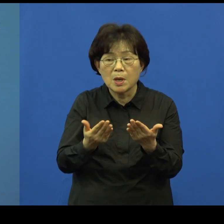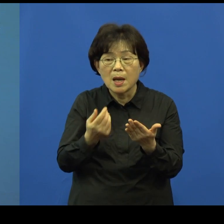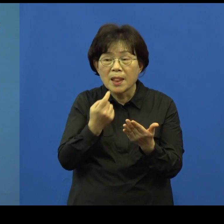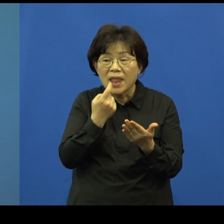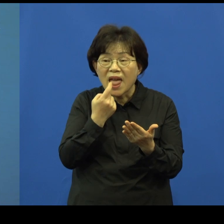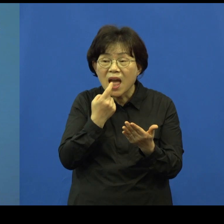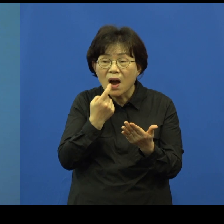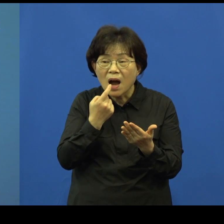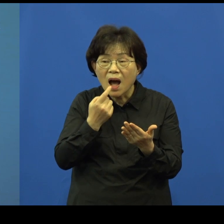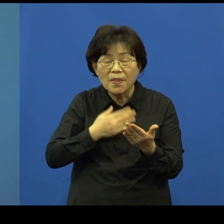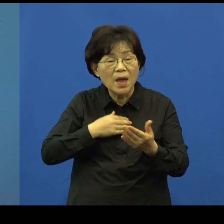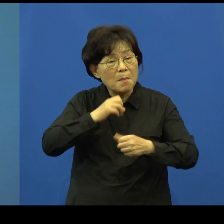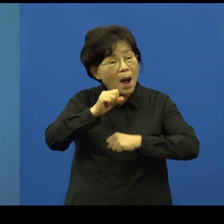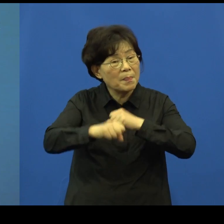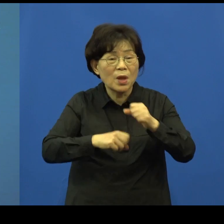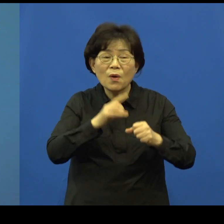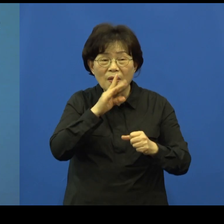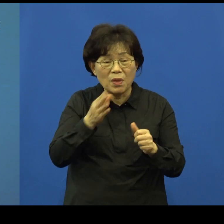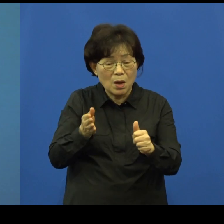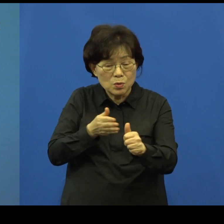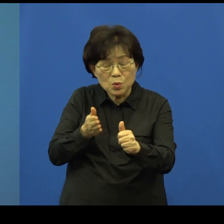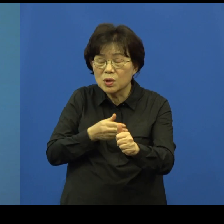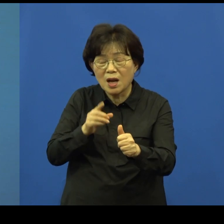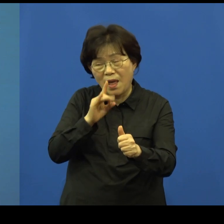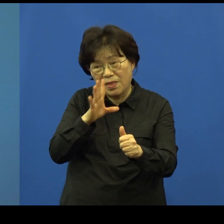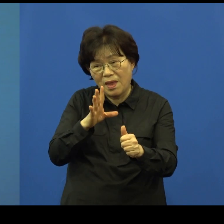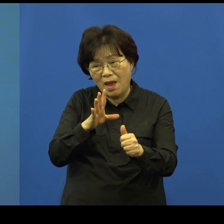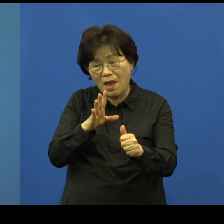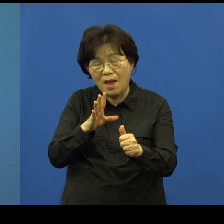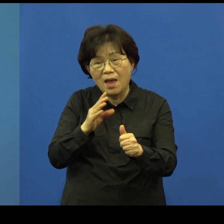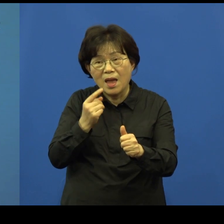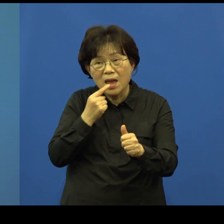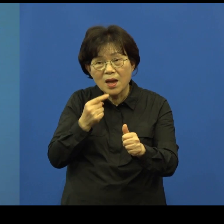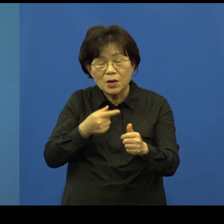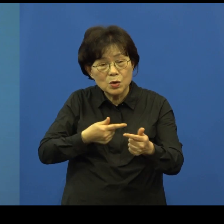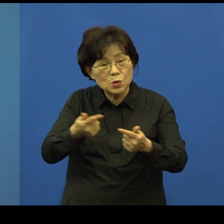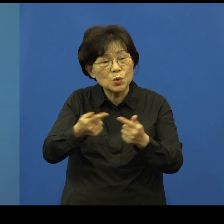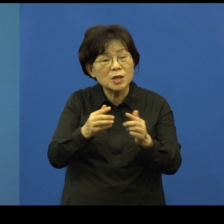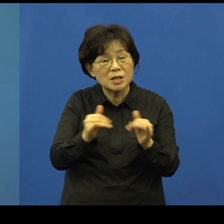안 된다는 거예요. 내가 통제가 안 되는 거예요. 혀를 길들일 사람이 없다는 거예요.